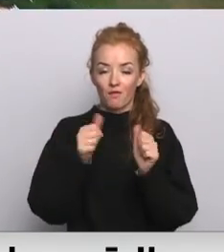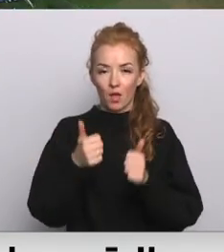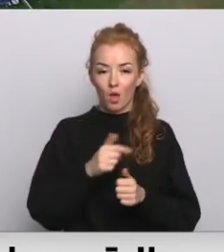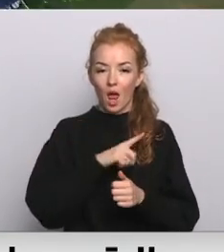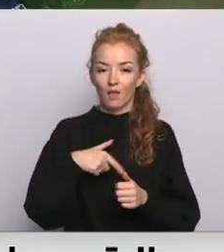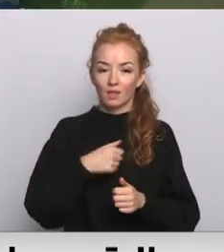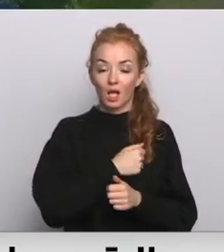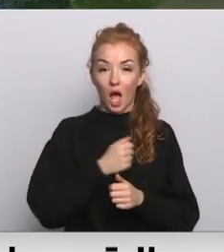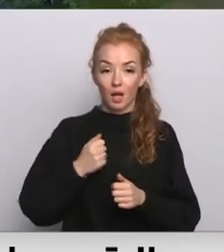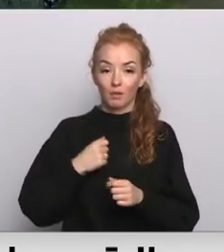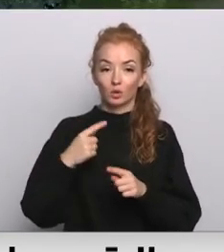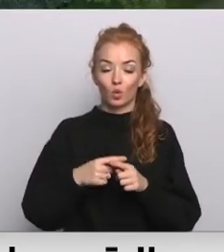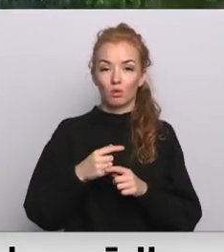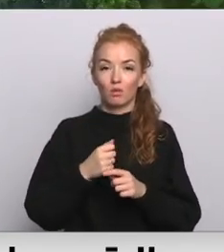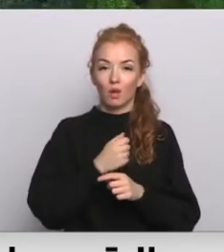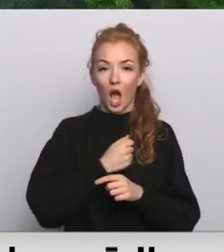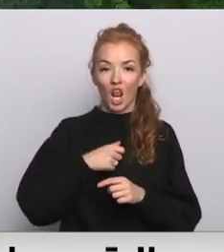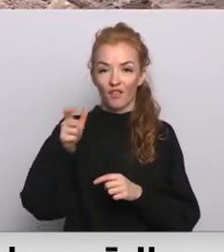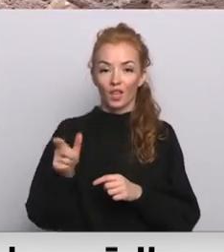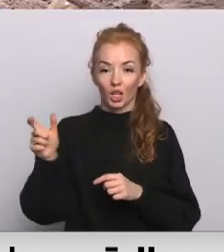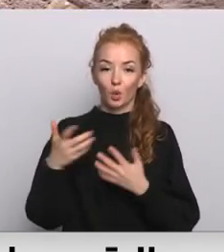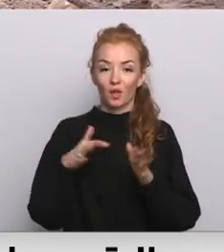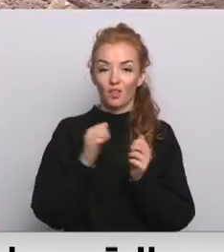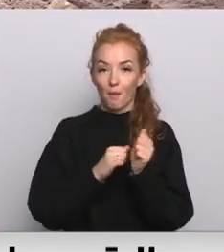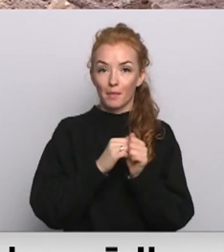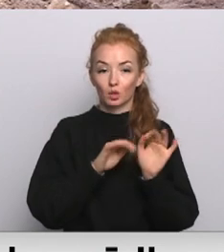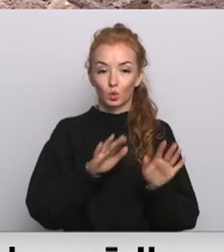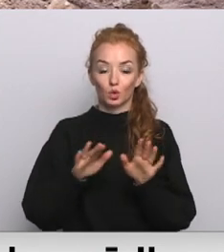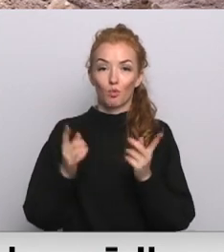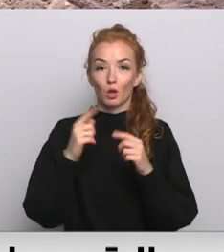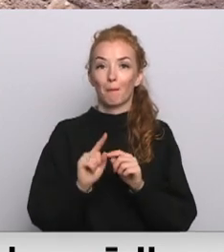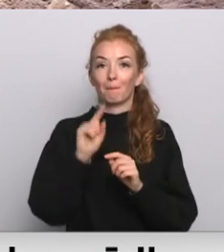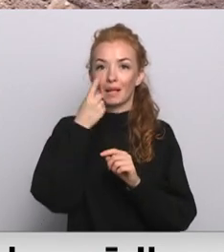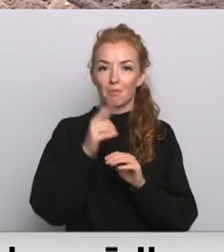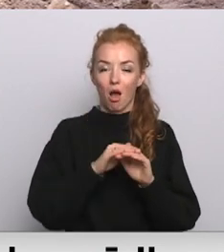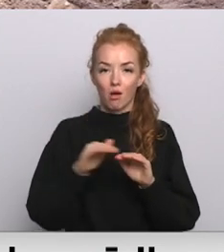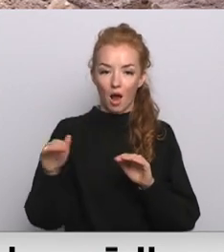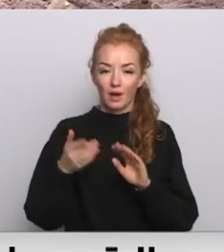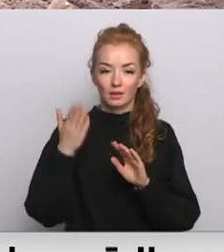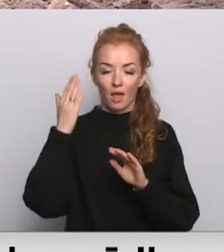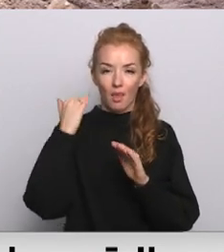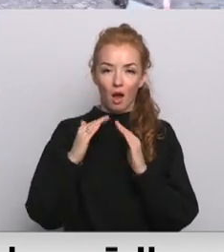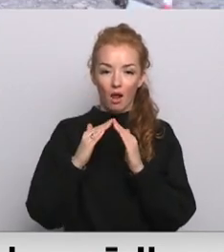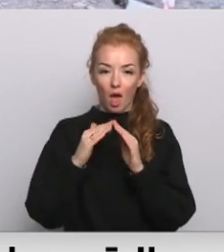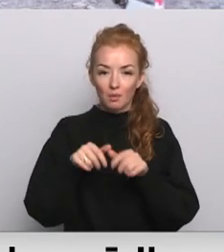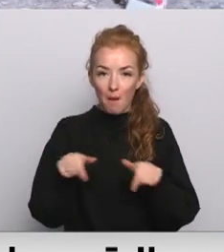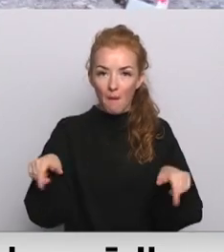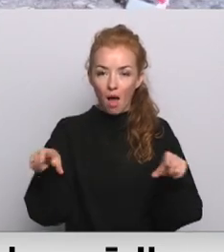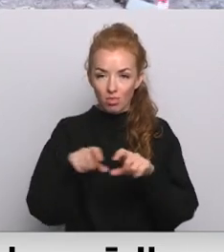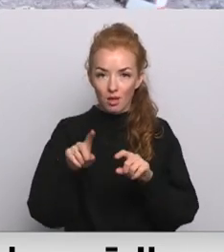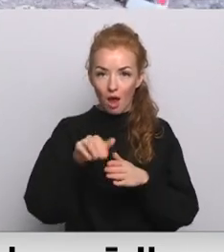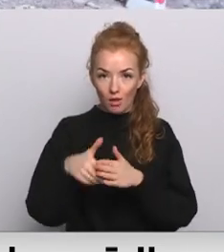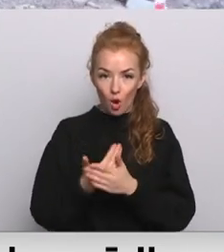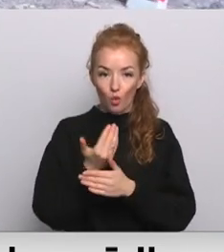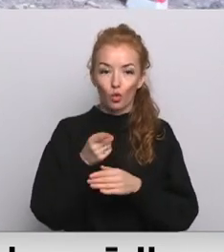Latvijas armijas un latviešu karavīru brīvdabas muzejs. Pašlaik norit pirmā kārta – senās klēts pamati atrakti, uz tiem tiks